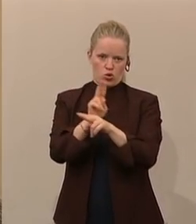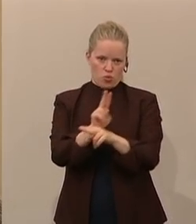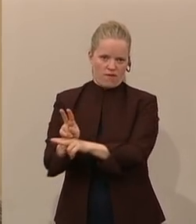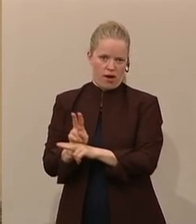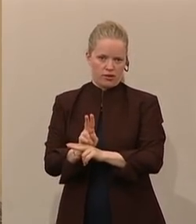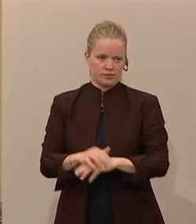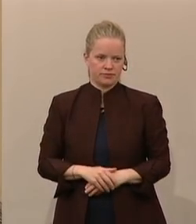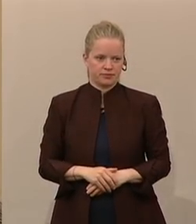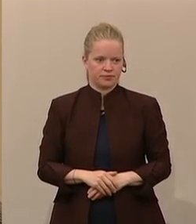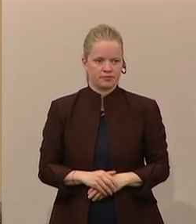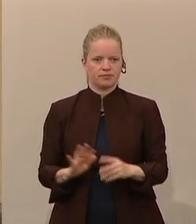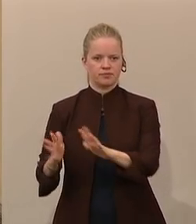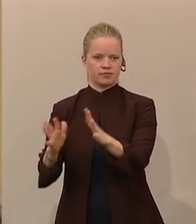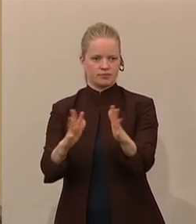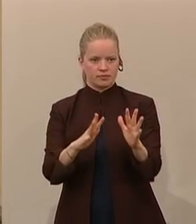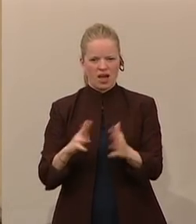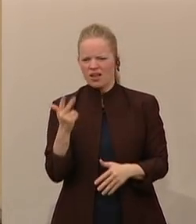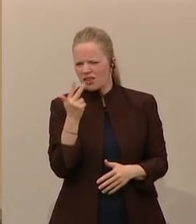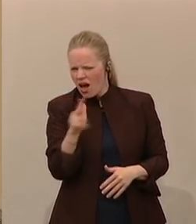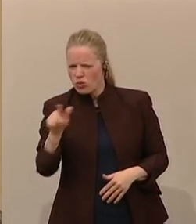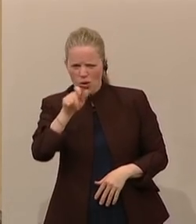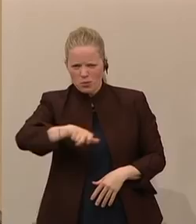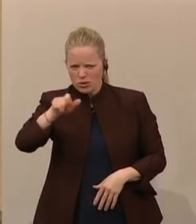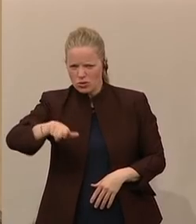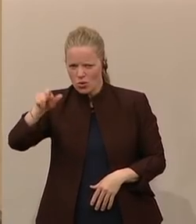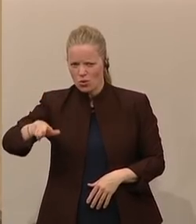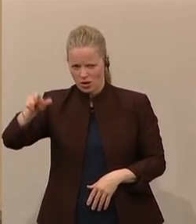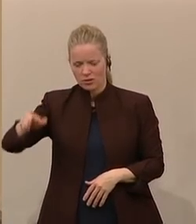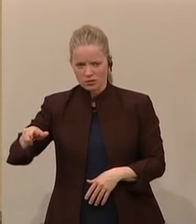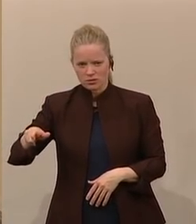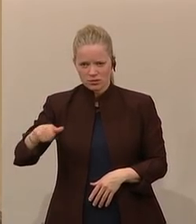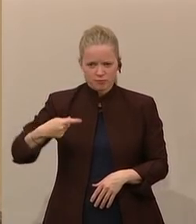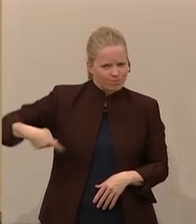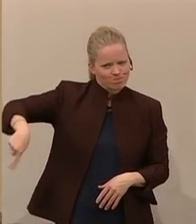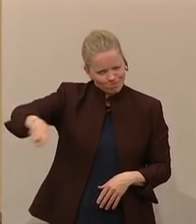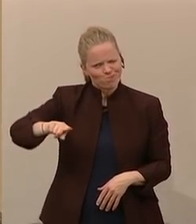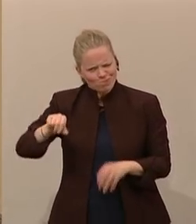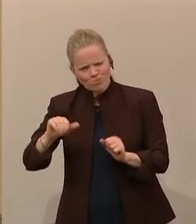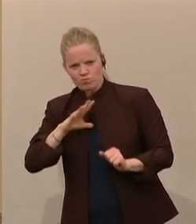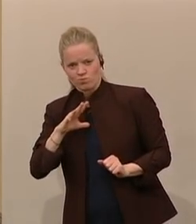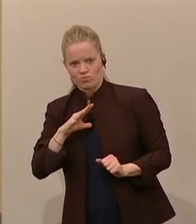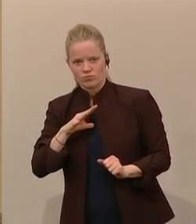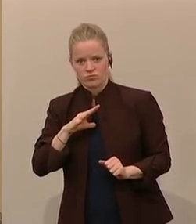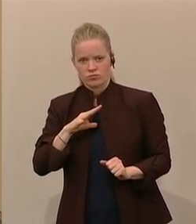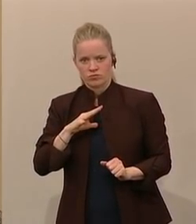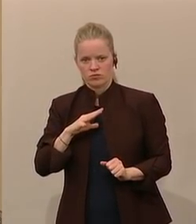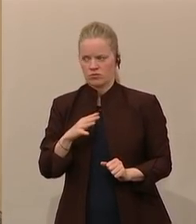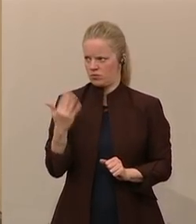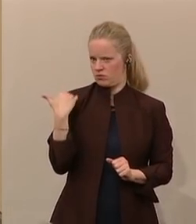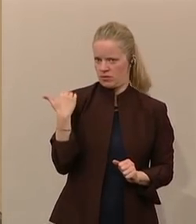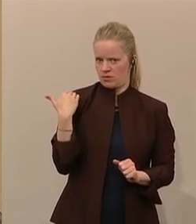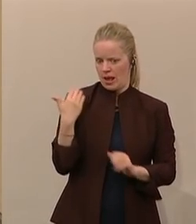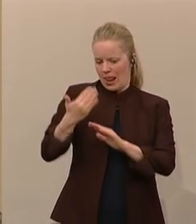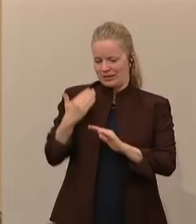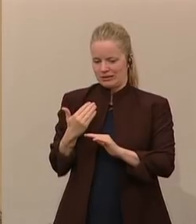Und wenn dann diese 300 Gefährder... Ja, wenn dann diese 300 Gefährder, die wir nach Auskunft des letzten